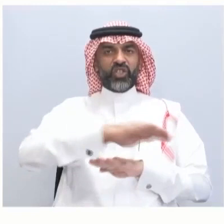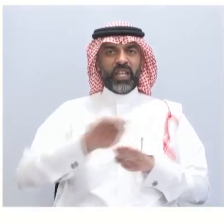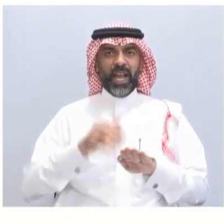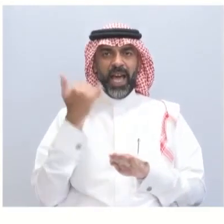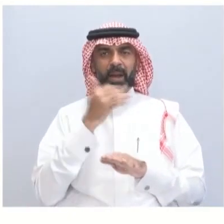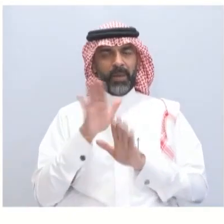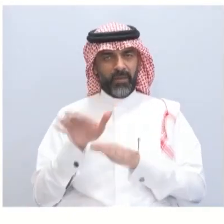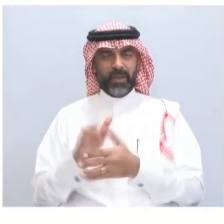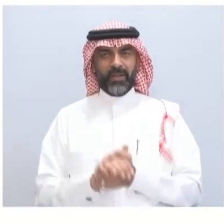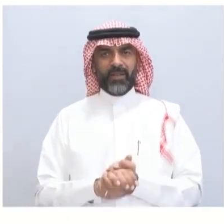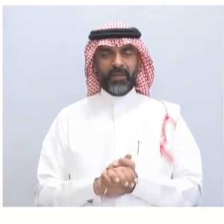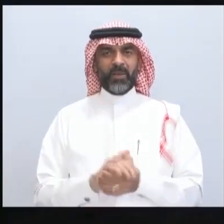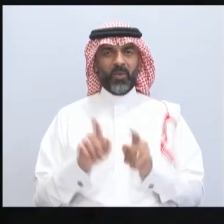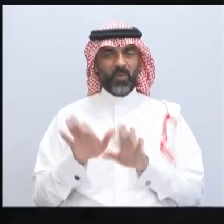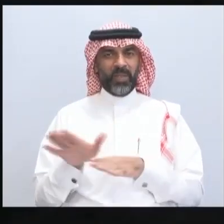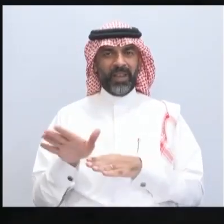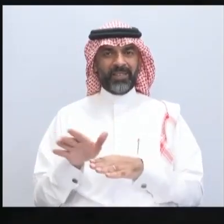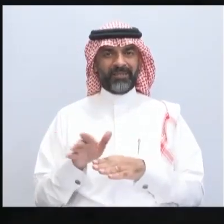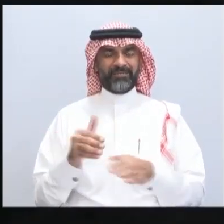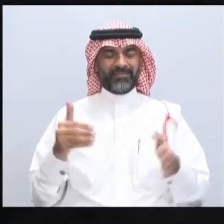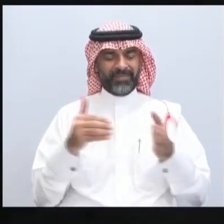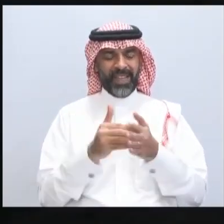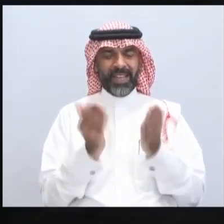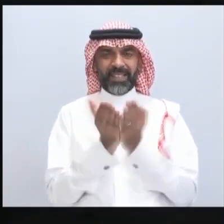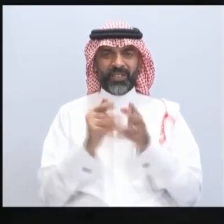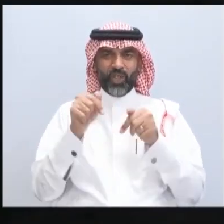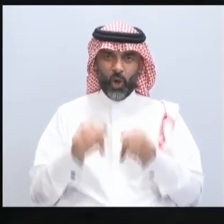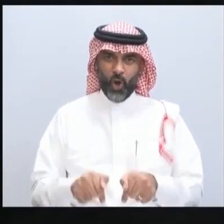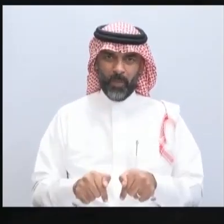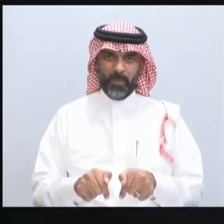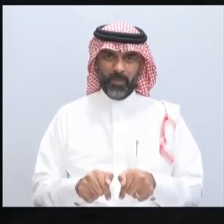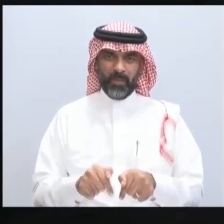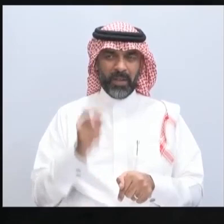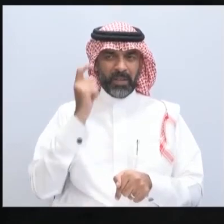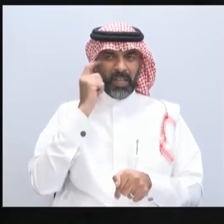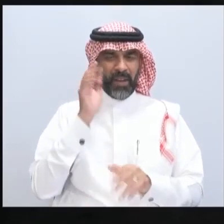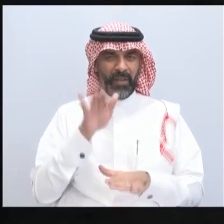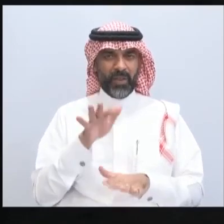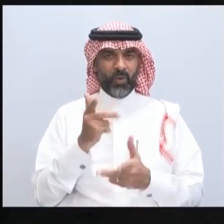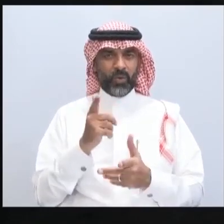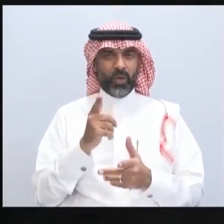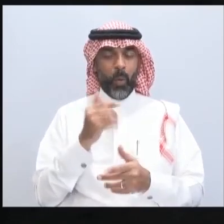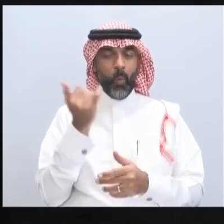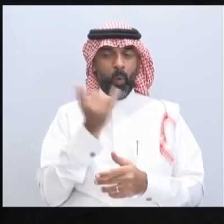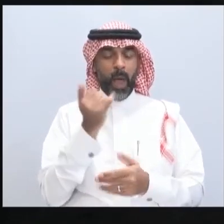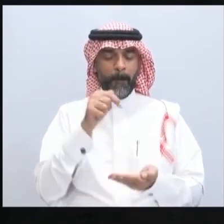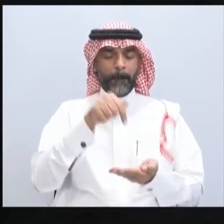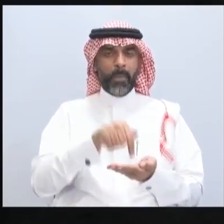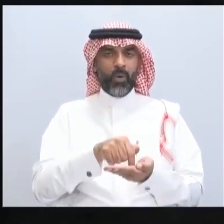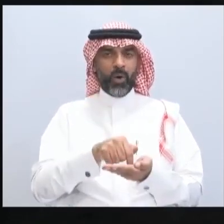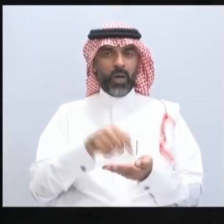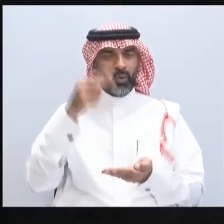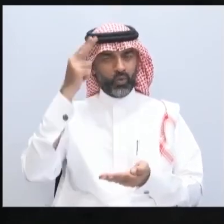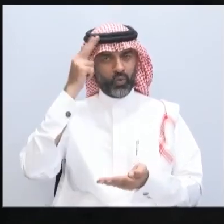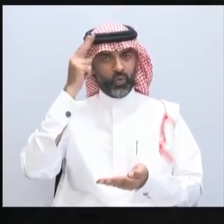وبذلك ابنائي وبناتي الطلاب ننهي درسنا لهذا اليوم الذي تعرفنا من خلاله على اهميه موقع